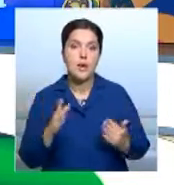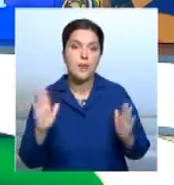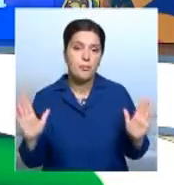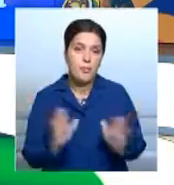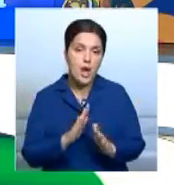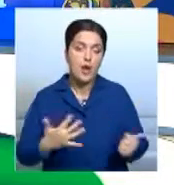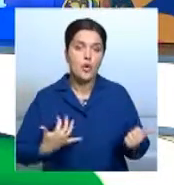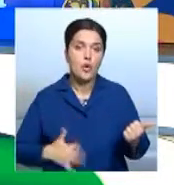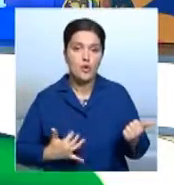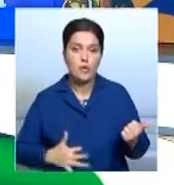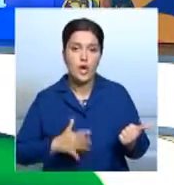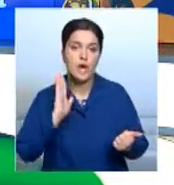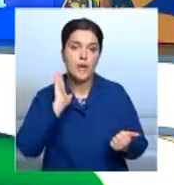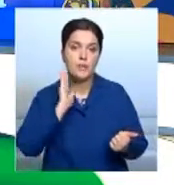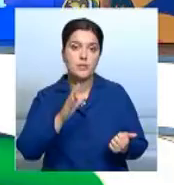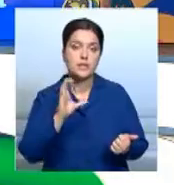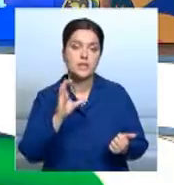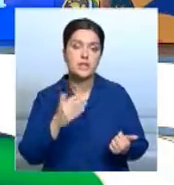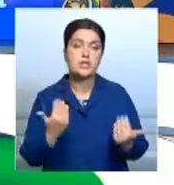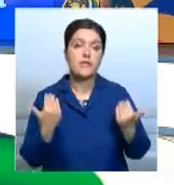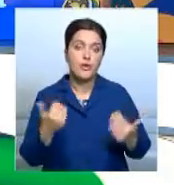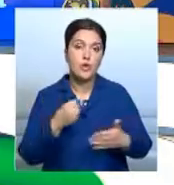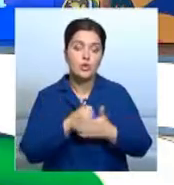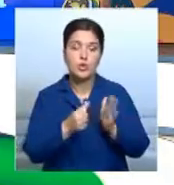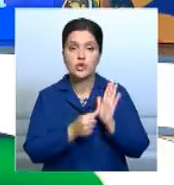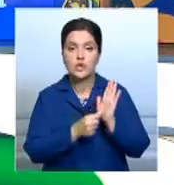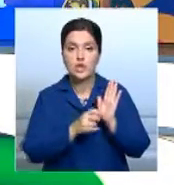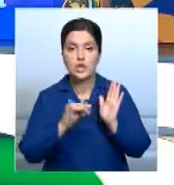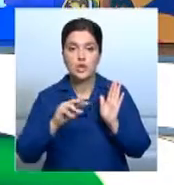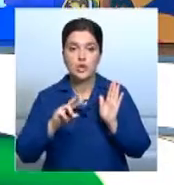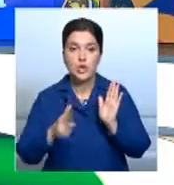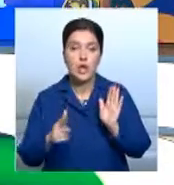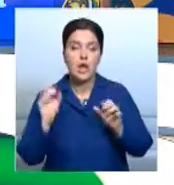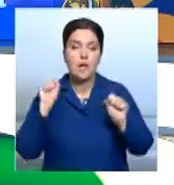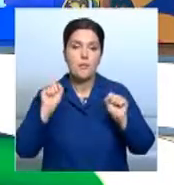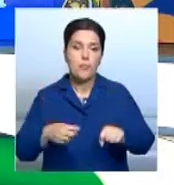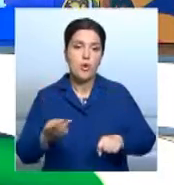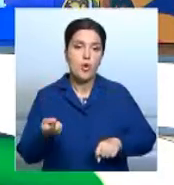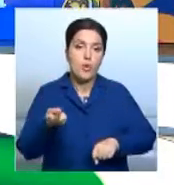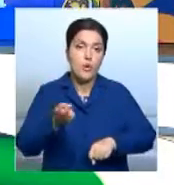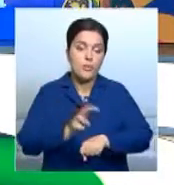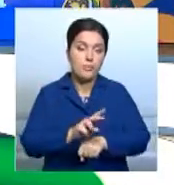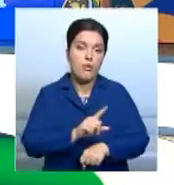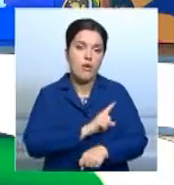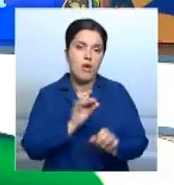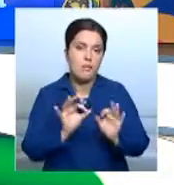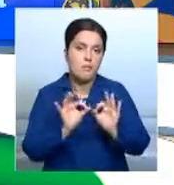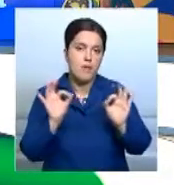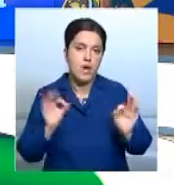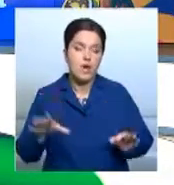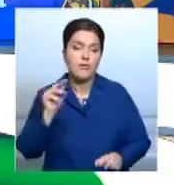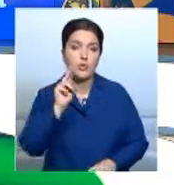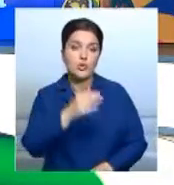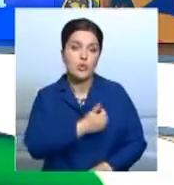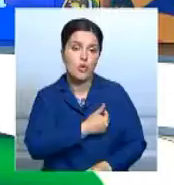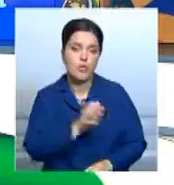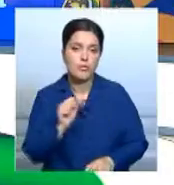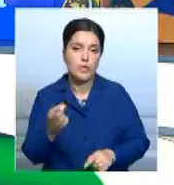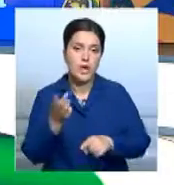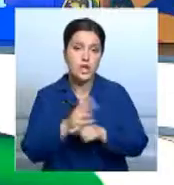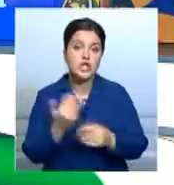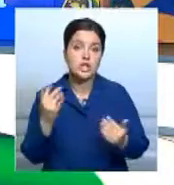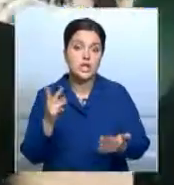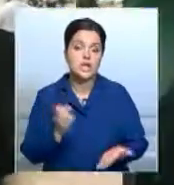песен и кюев будут радовать горожан с сегодняшнего дня по 6 июля. Насладиться игрой виртуозных мастеров могут все